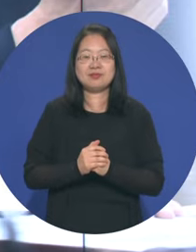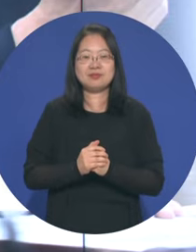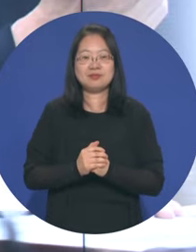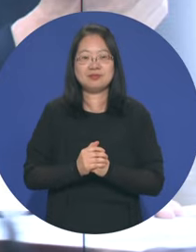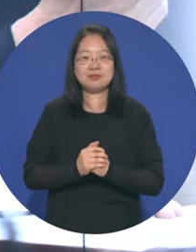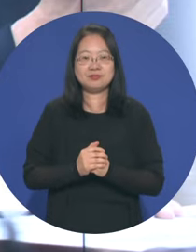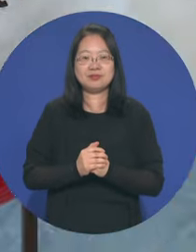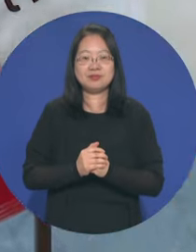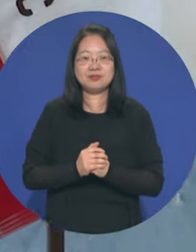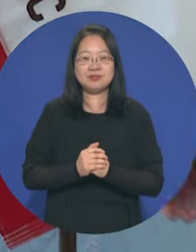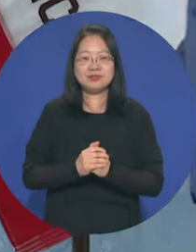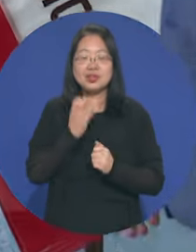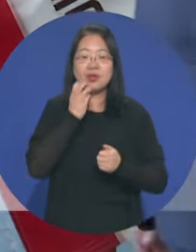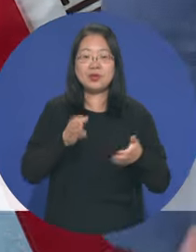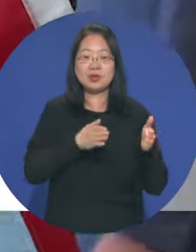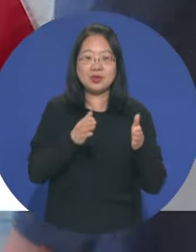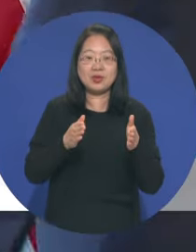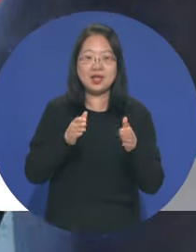정리해봤습니다.